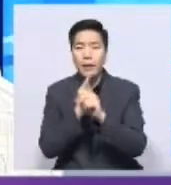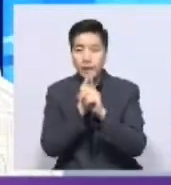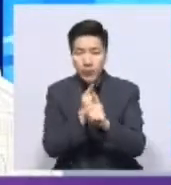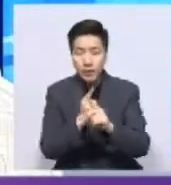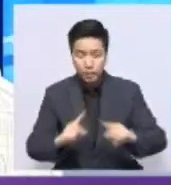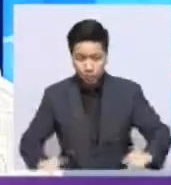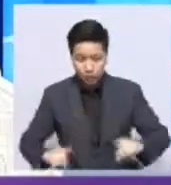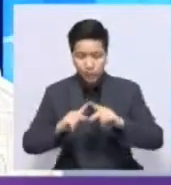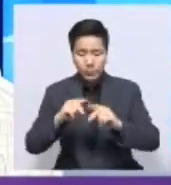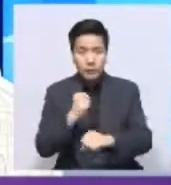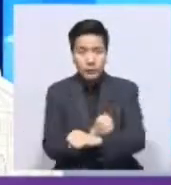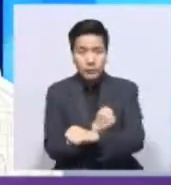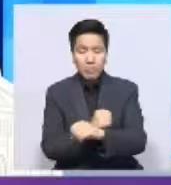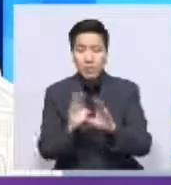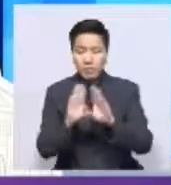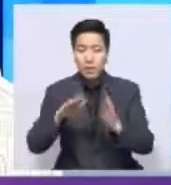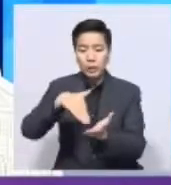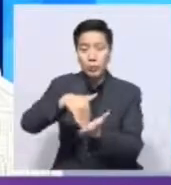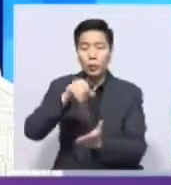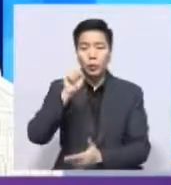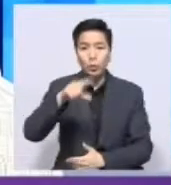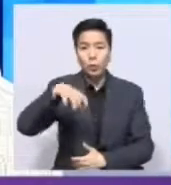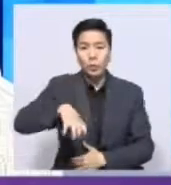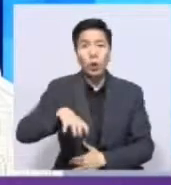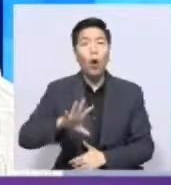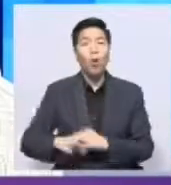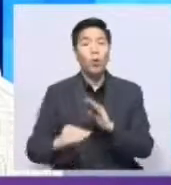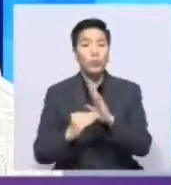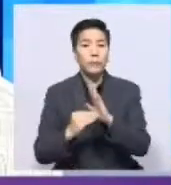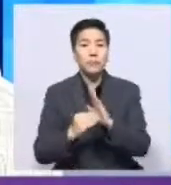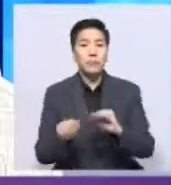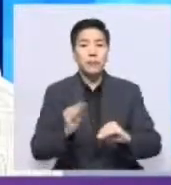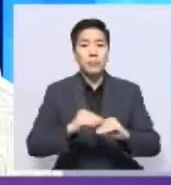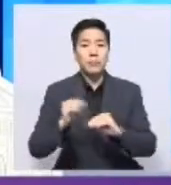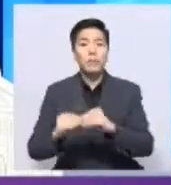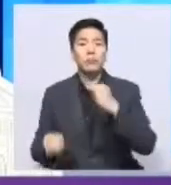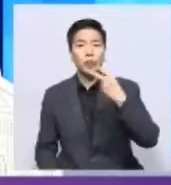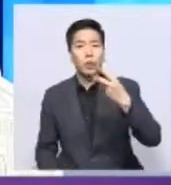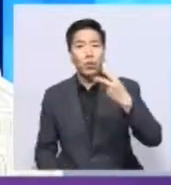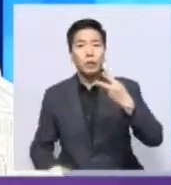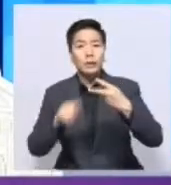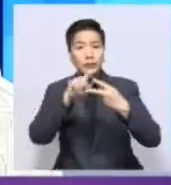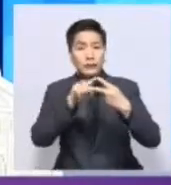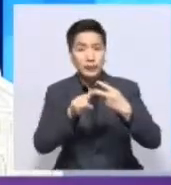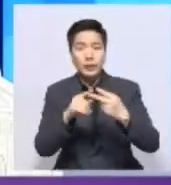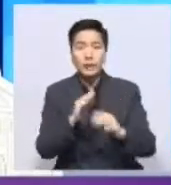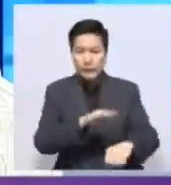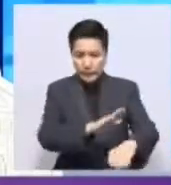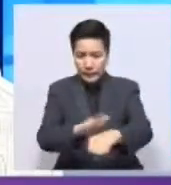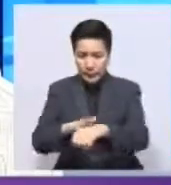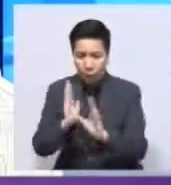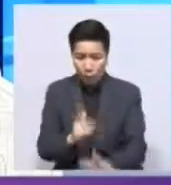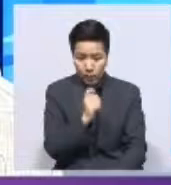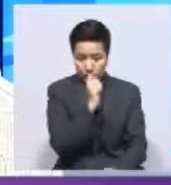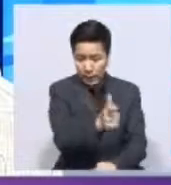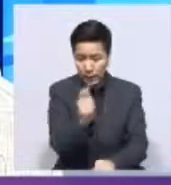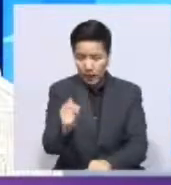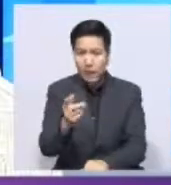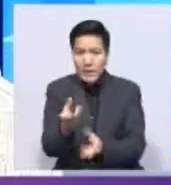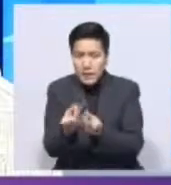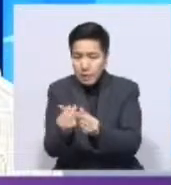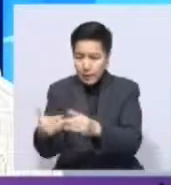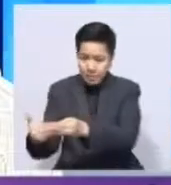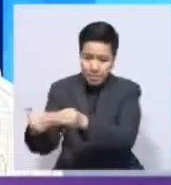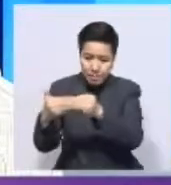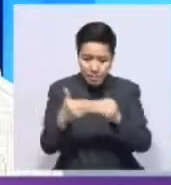ดกระทรวงแรงงานค่ะได้เปิดศูนย์บริการเบ็ดเสร็จในพื้นที่กรุงเทพมหานครเพิ่มอีก2แห่งด้วยกันพร้อมเตือนนายจ้างเร่งพาลูกจ้างต่างด้าวไป